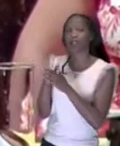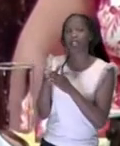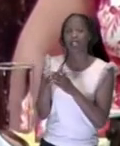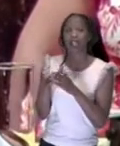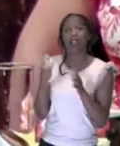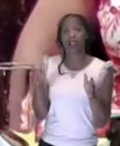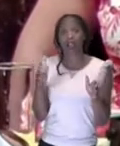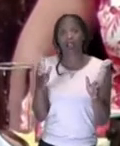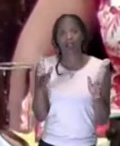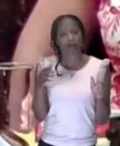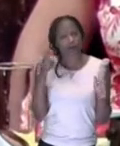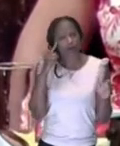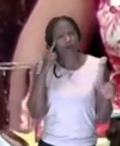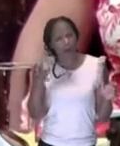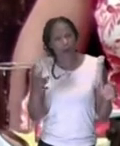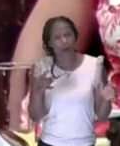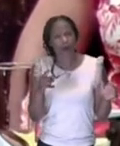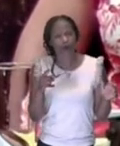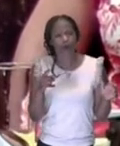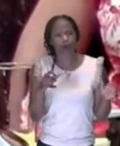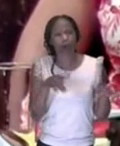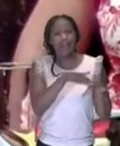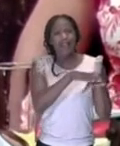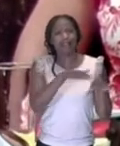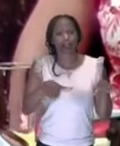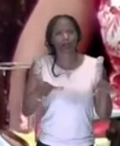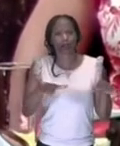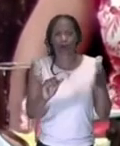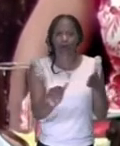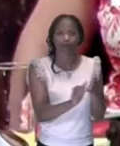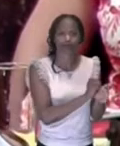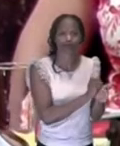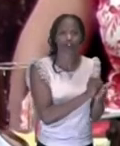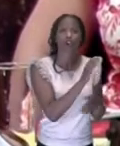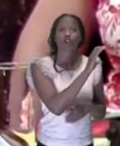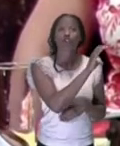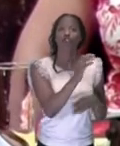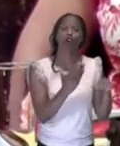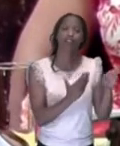centaines. On ne peut pas simplement considérer que tout ça s'évapore. Donc est-ce que là aussi le